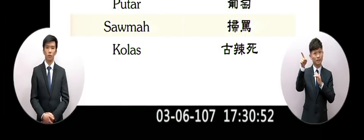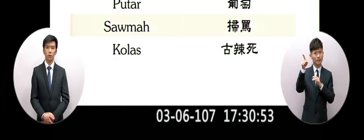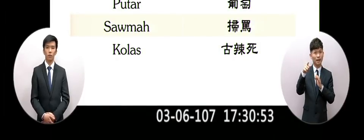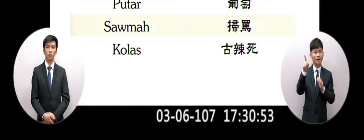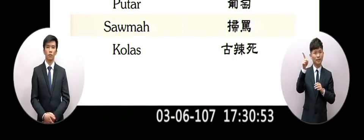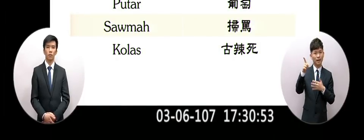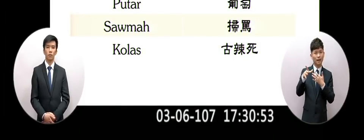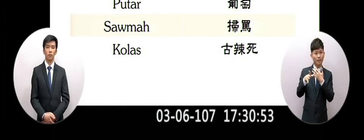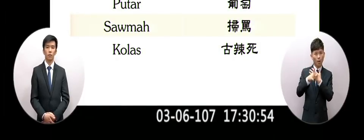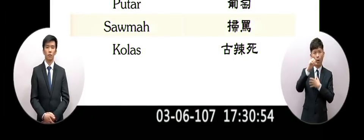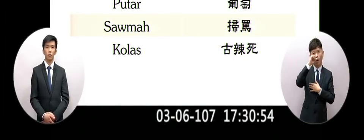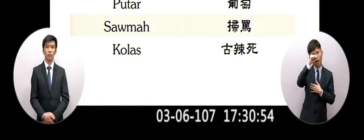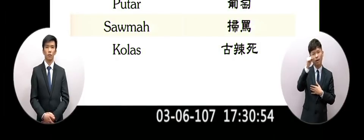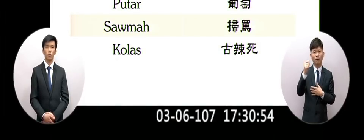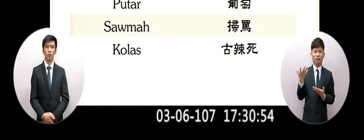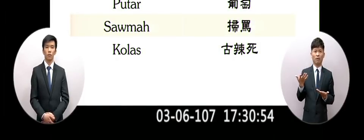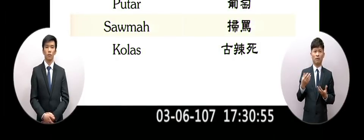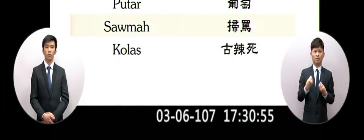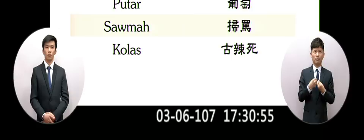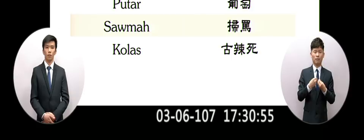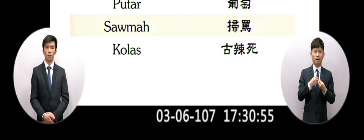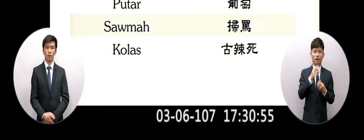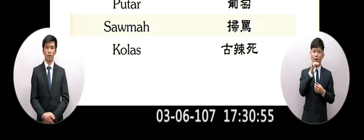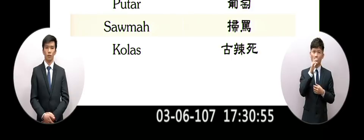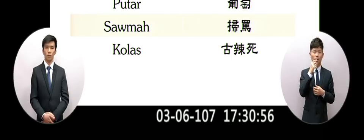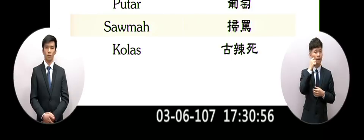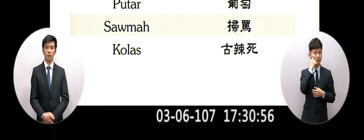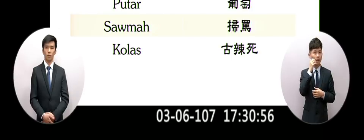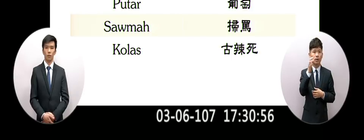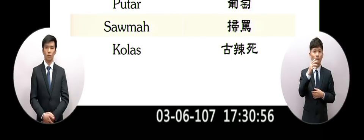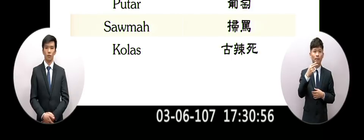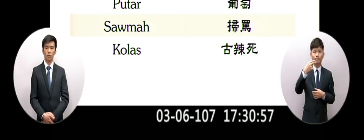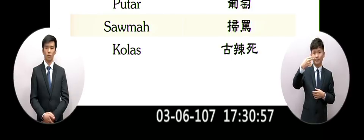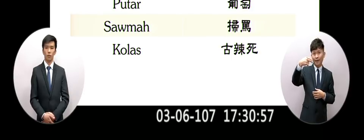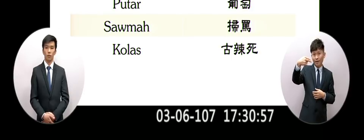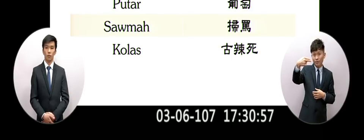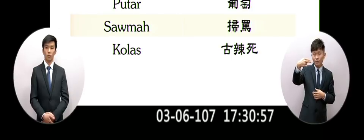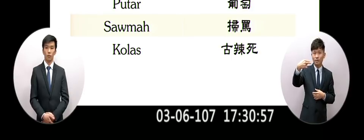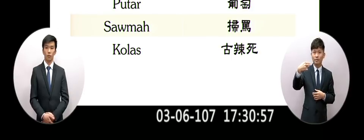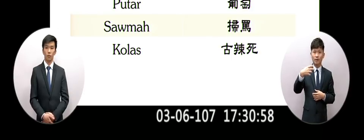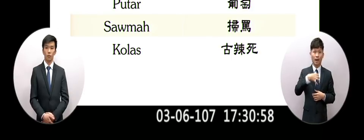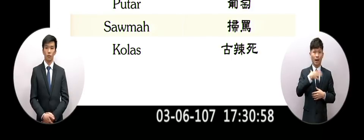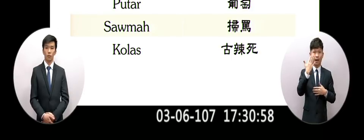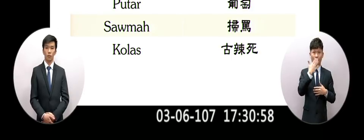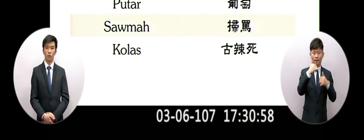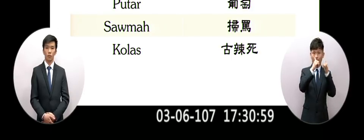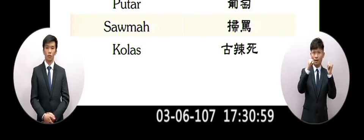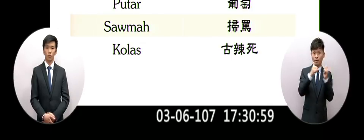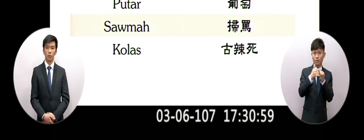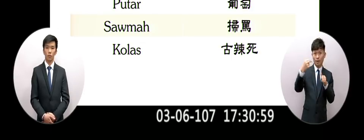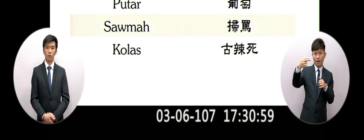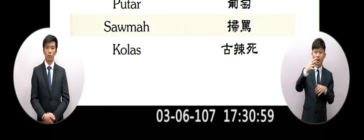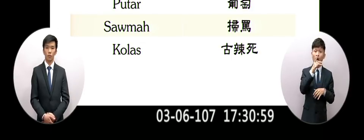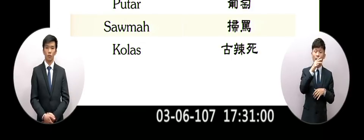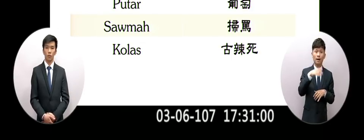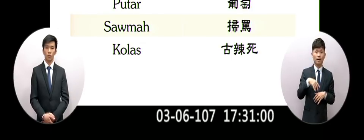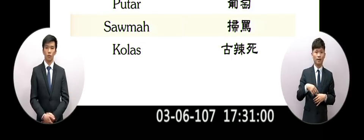Namoh， 为什么我们一直说有些发音发不出来？因为这个 H 在阿美族的语言里面